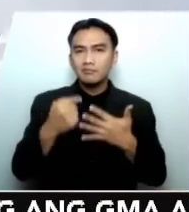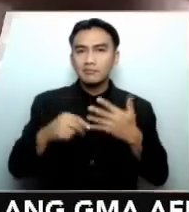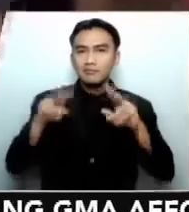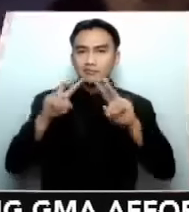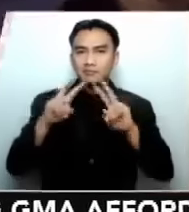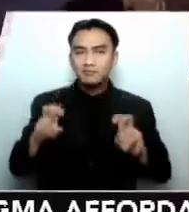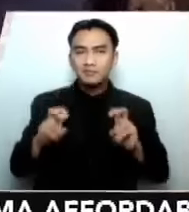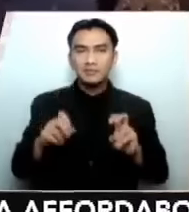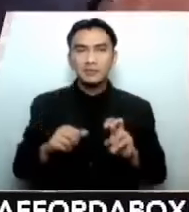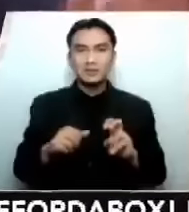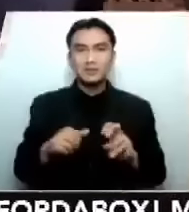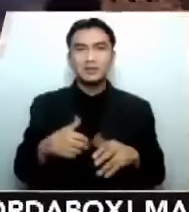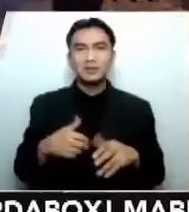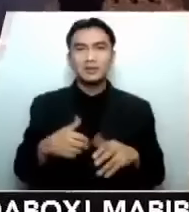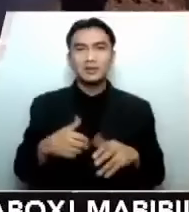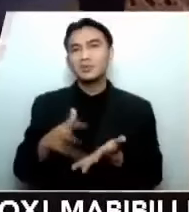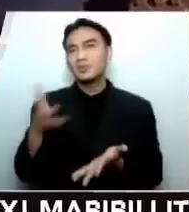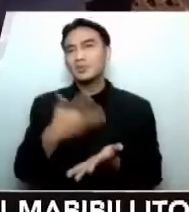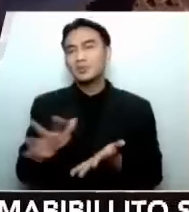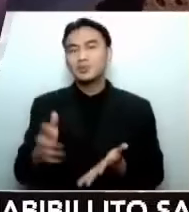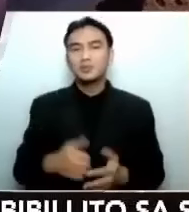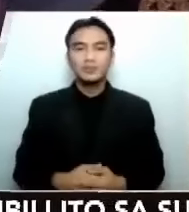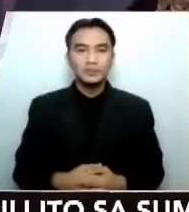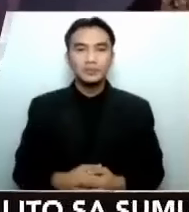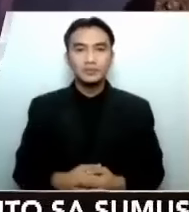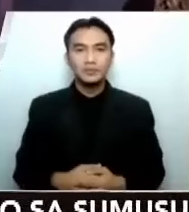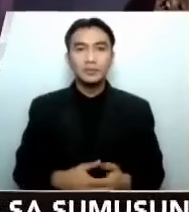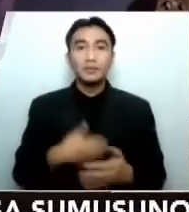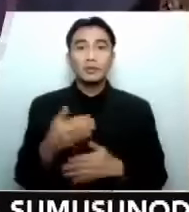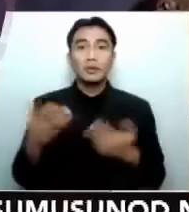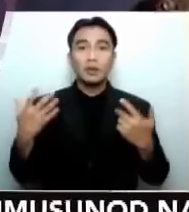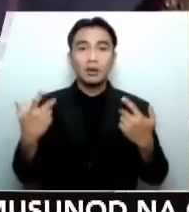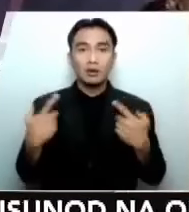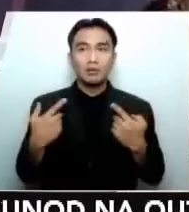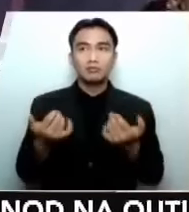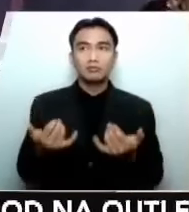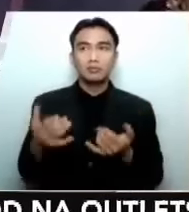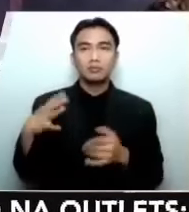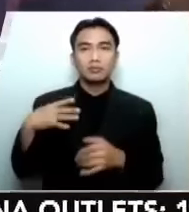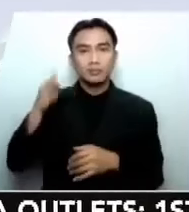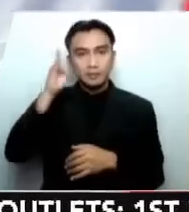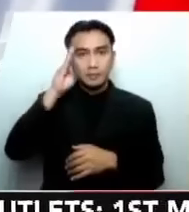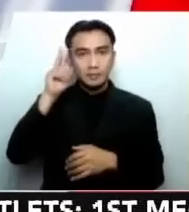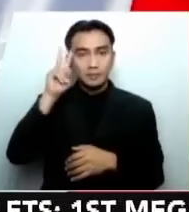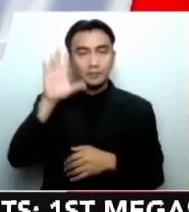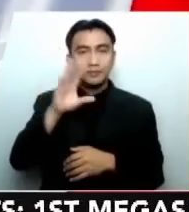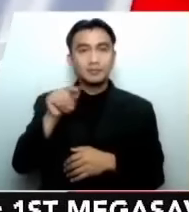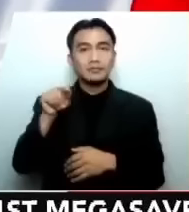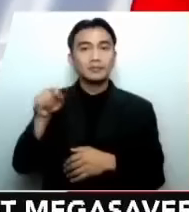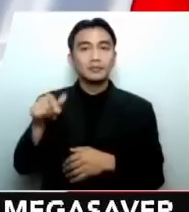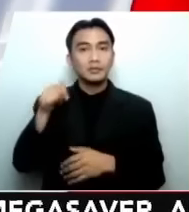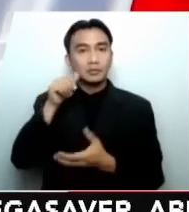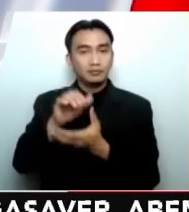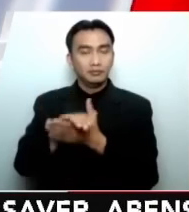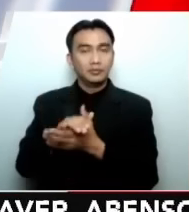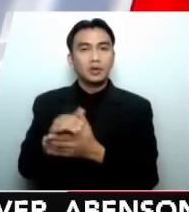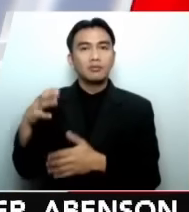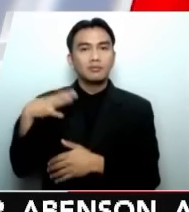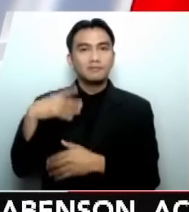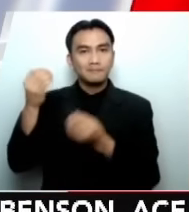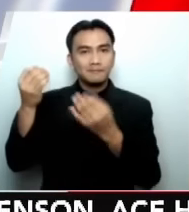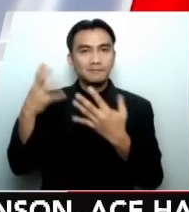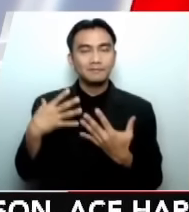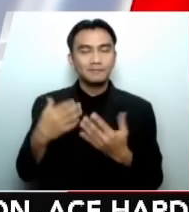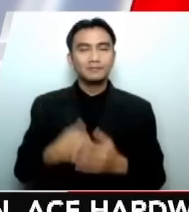kakwenta-kwenta. Sinusubukan pa namin kunin ang panig din na Pangulong Marcos at ng First Lady. Git naman ni Speaker Romualdez,